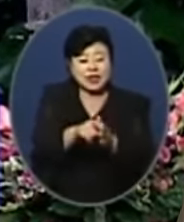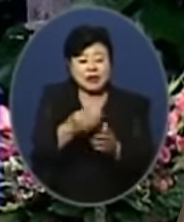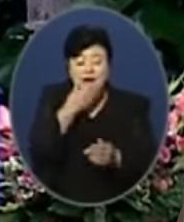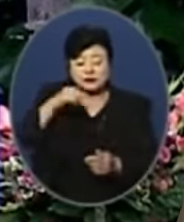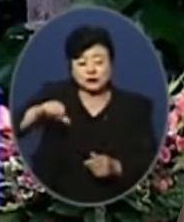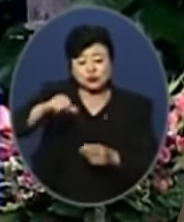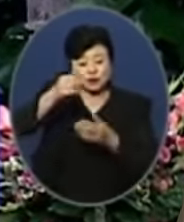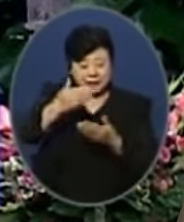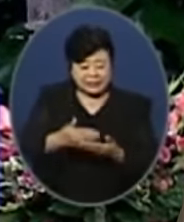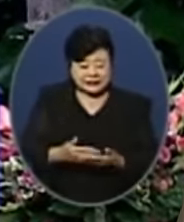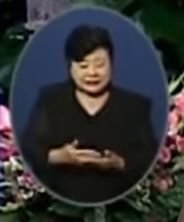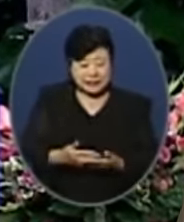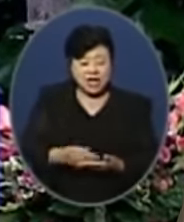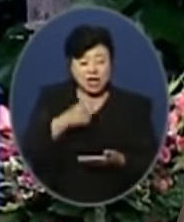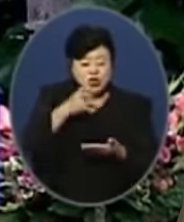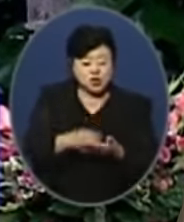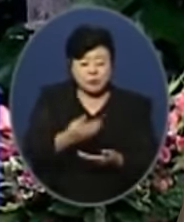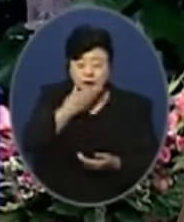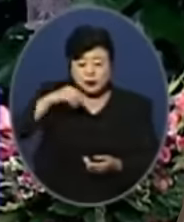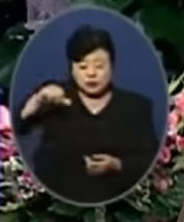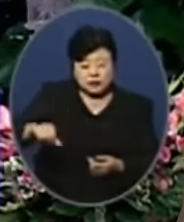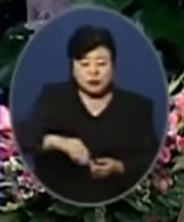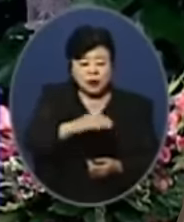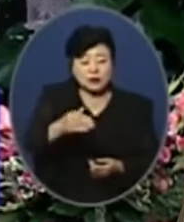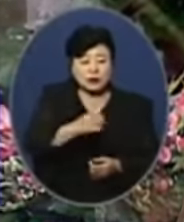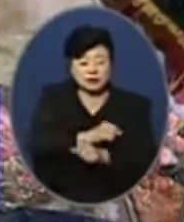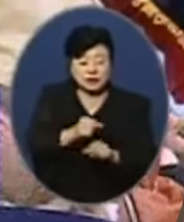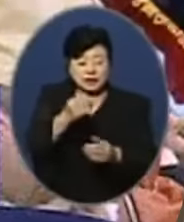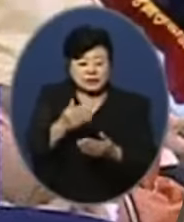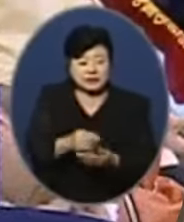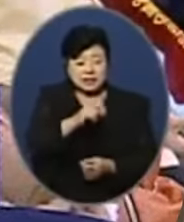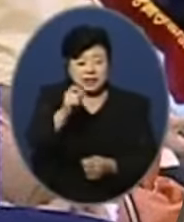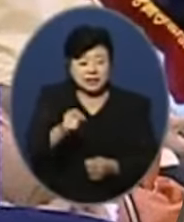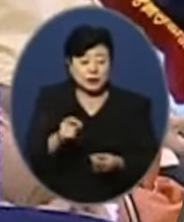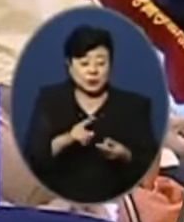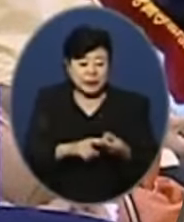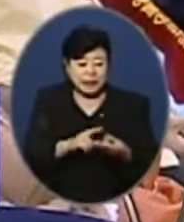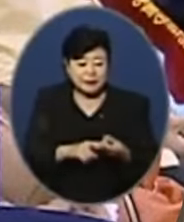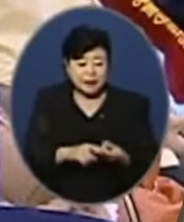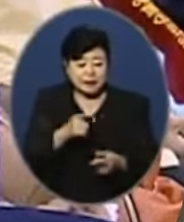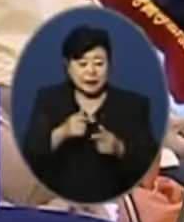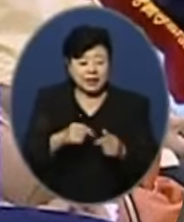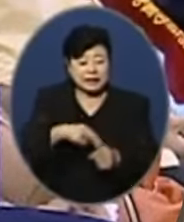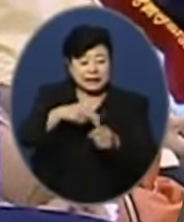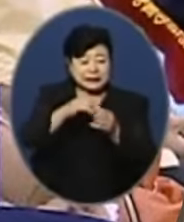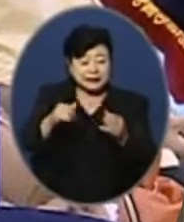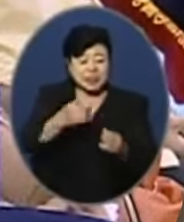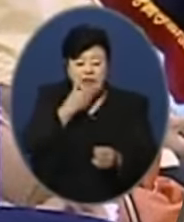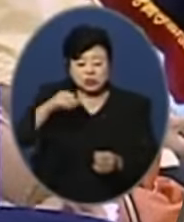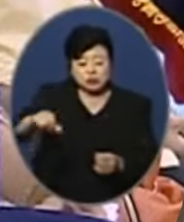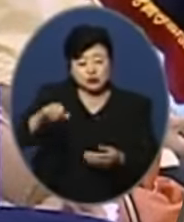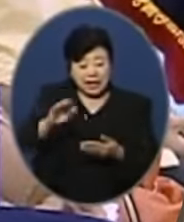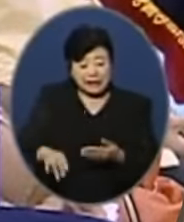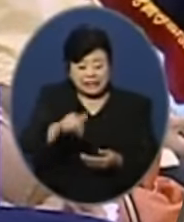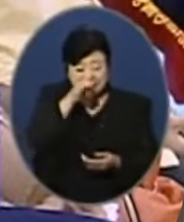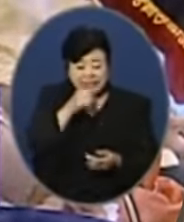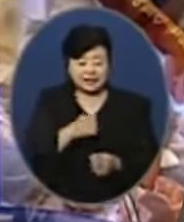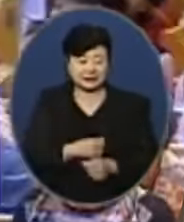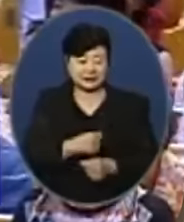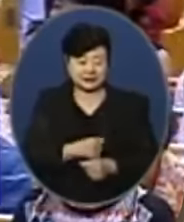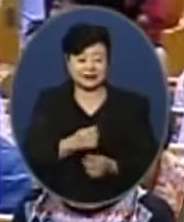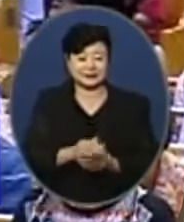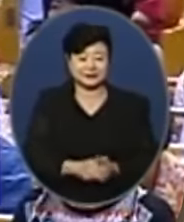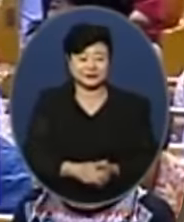우리를 위하여 저주를 발음받아서 율법의 저주에서 우리를 속량하셨으니 기록된 바 나무에 달린 자마다 저주하리는 자라